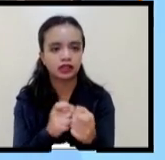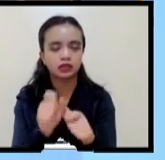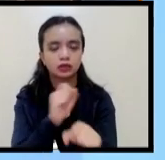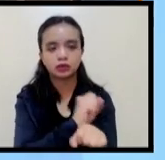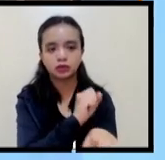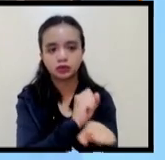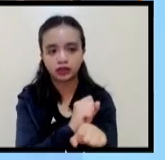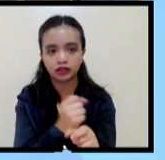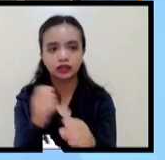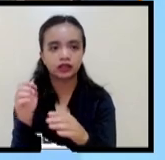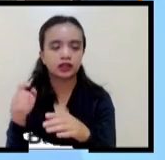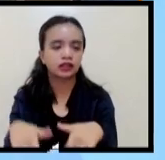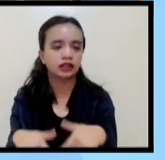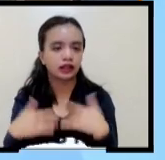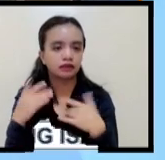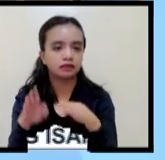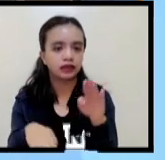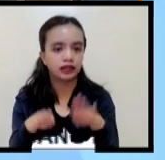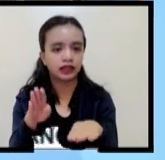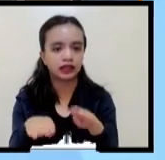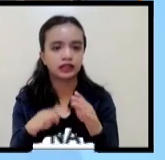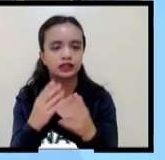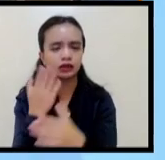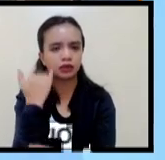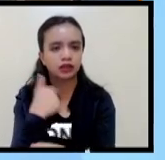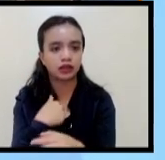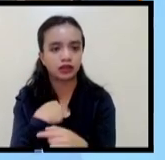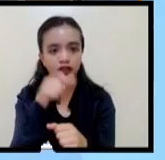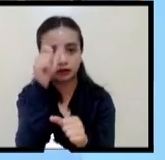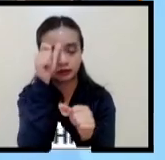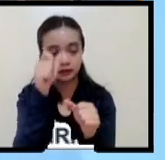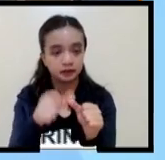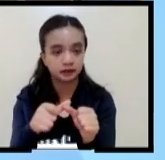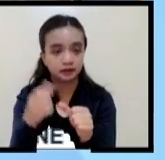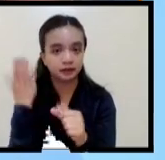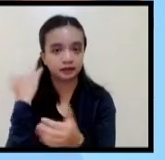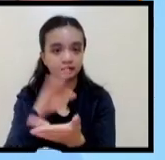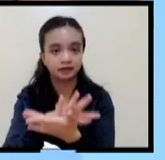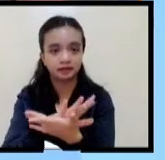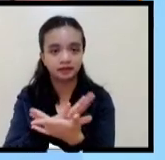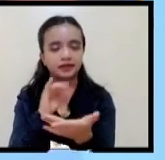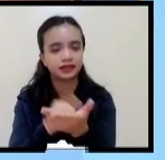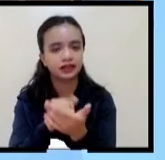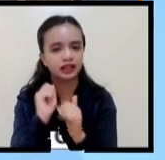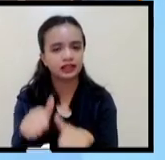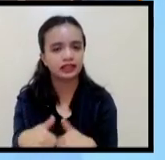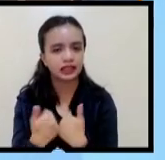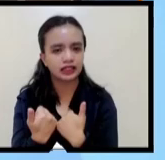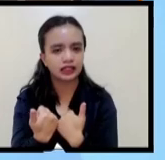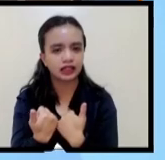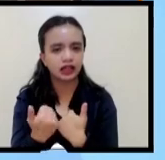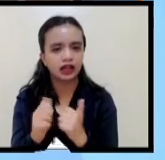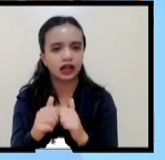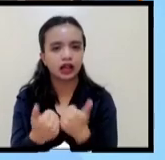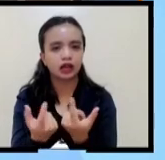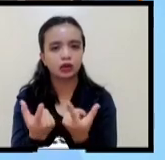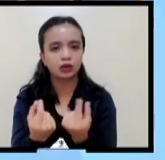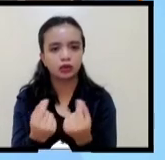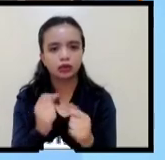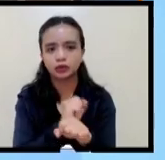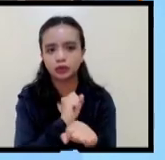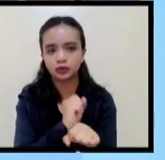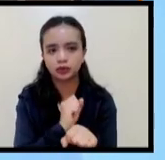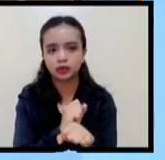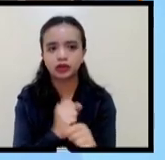isang work-from-home setup? Kasi I remember, Audrey, nung pandemic, di ba, yun yung challenge. Mm. Parang, paano mo gagawin yung trabaho mo habang nandyan yung anak